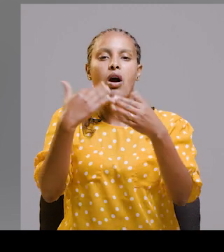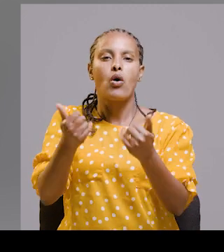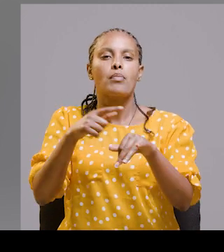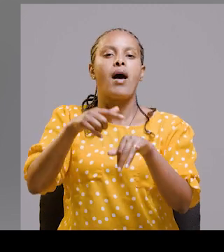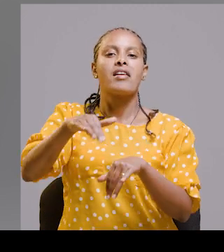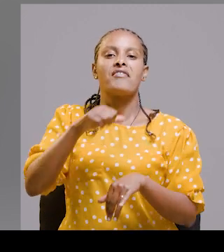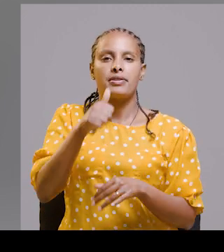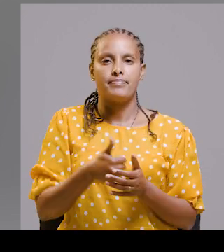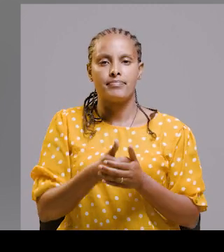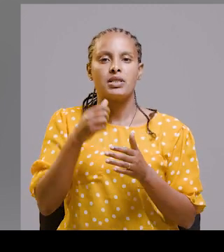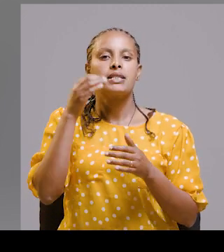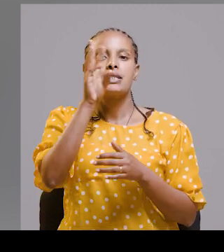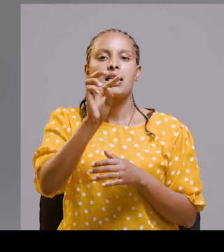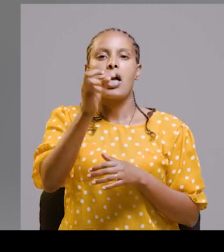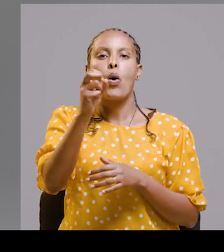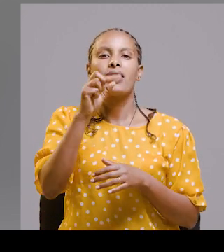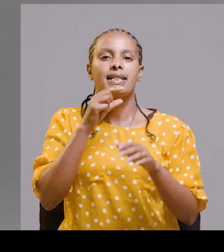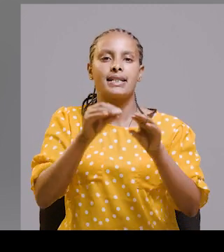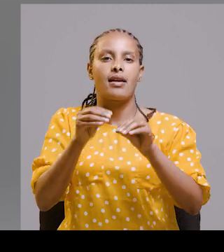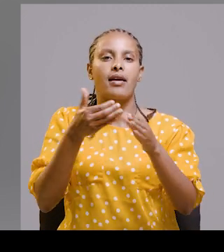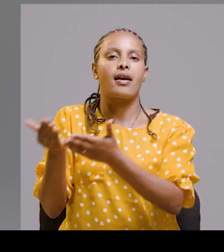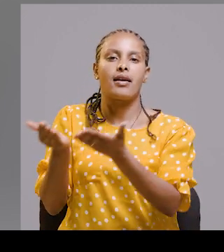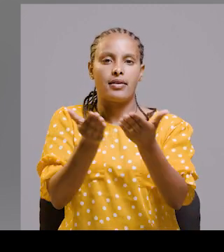አሁንም አረፈደም። በሴታዊት ንቅናቄ የቀረበ